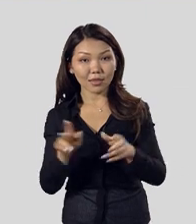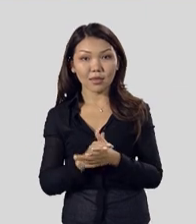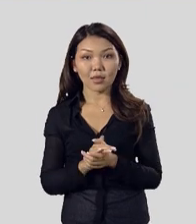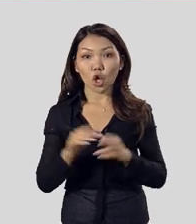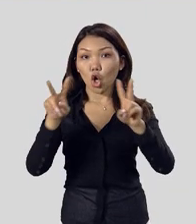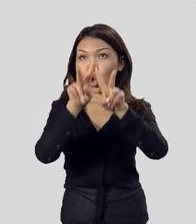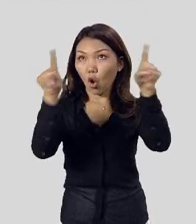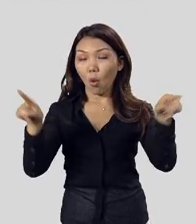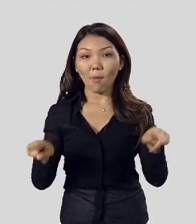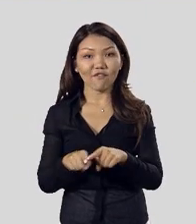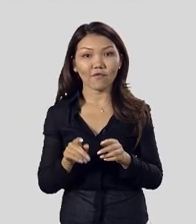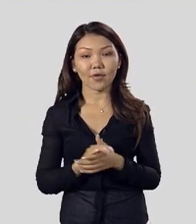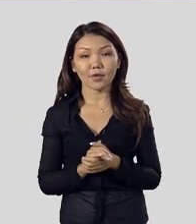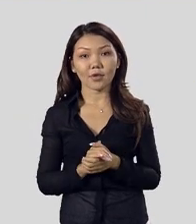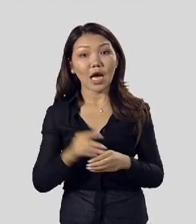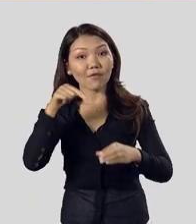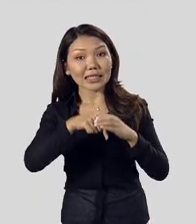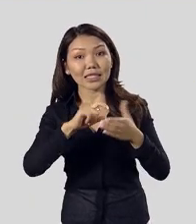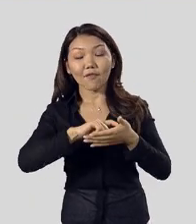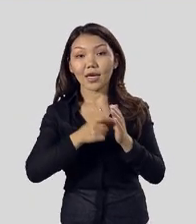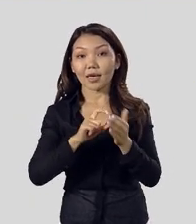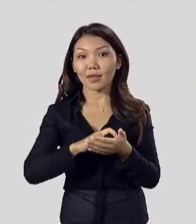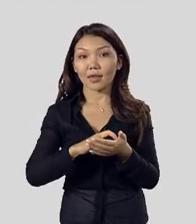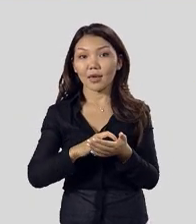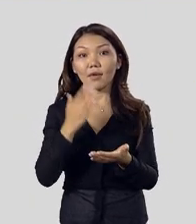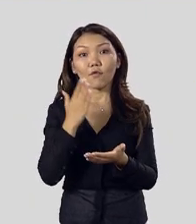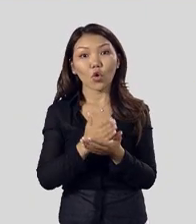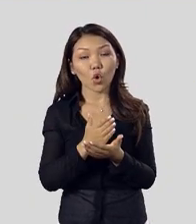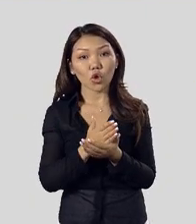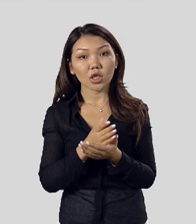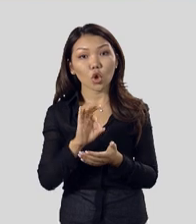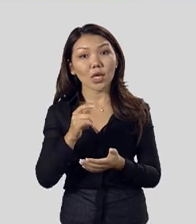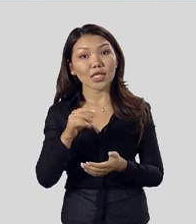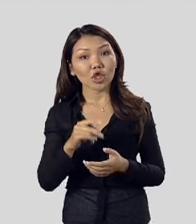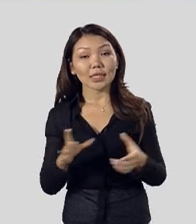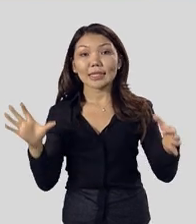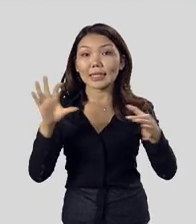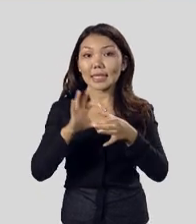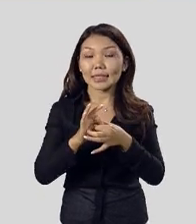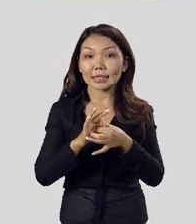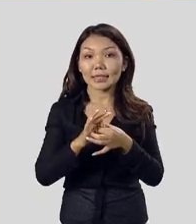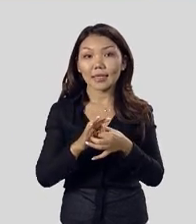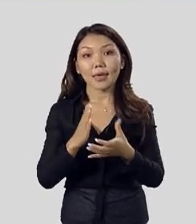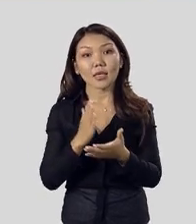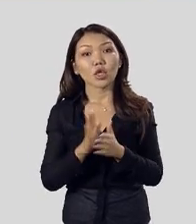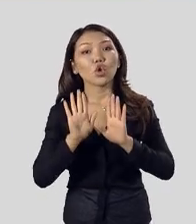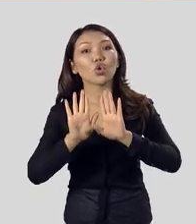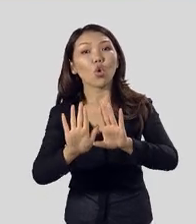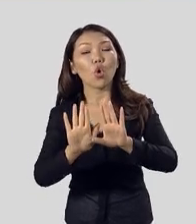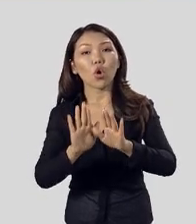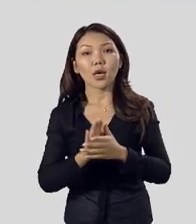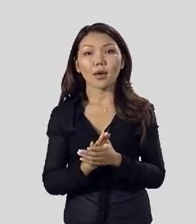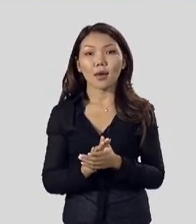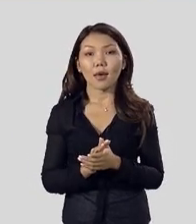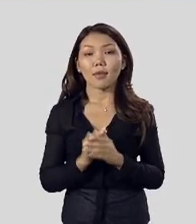ромбов в состав клеток входят и органические соединения характерные только для живой